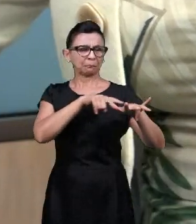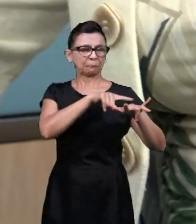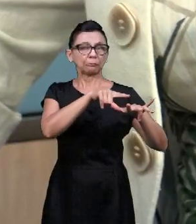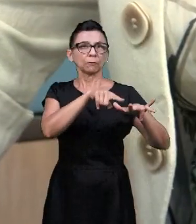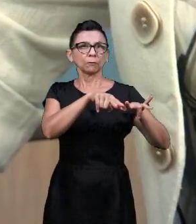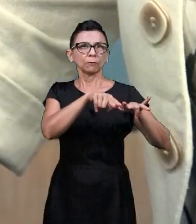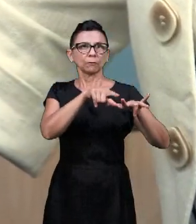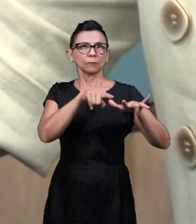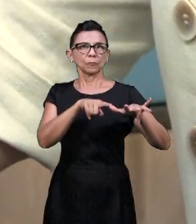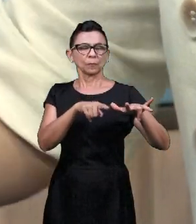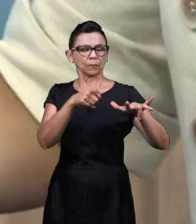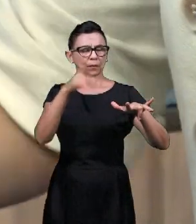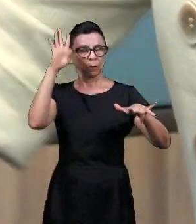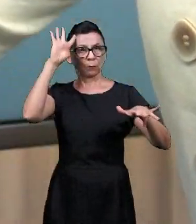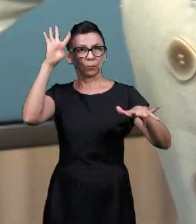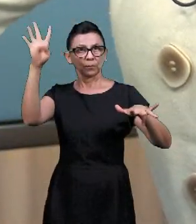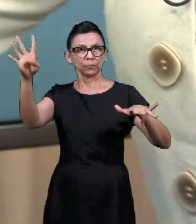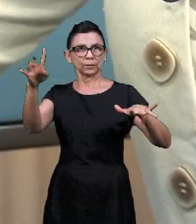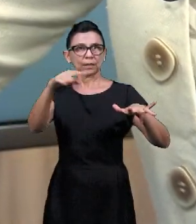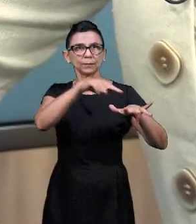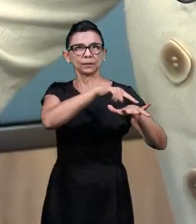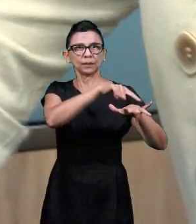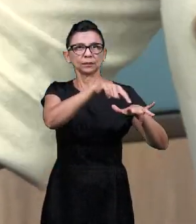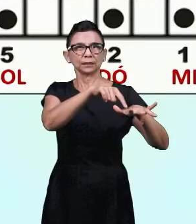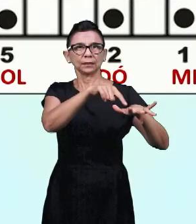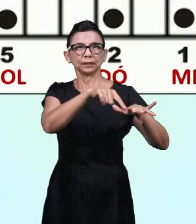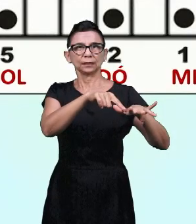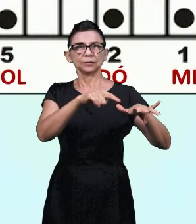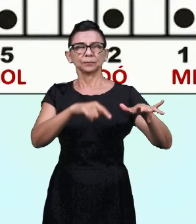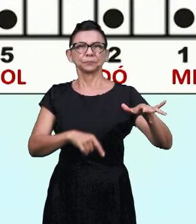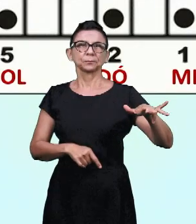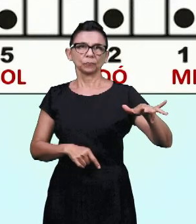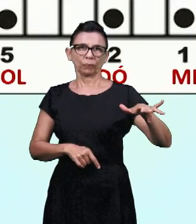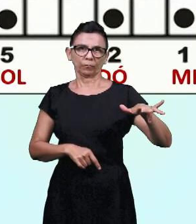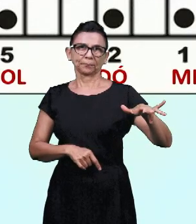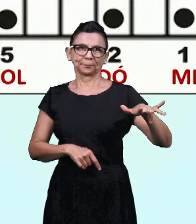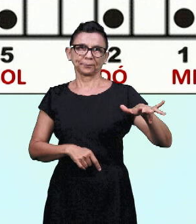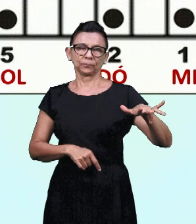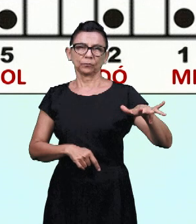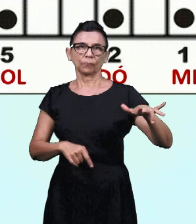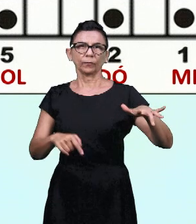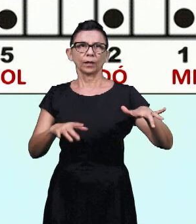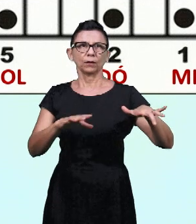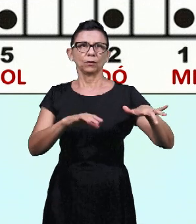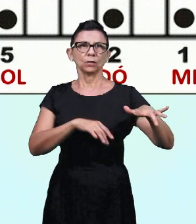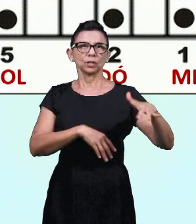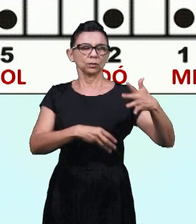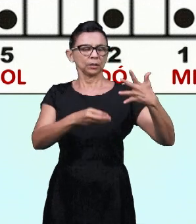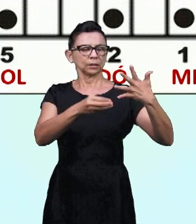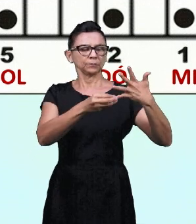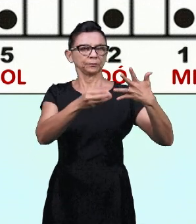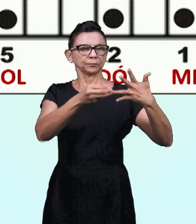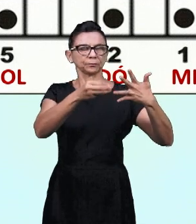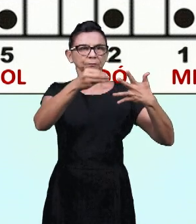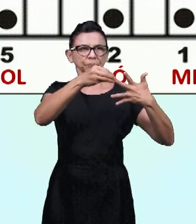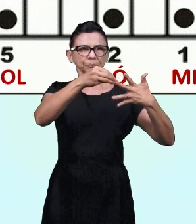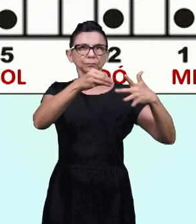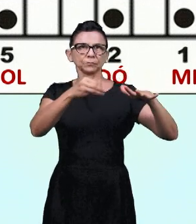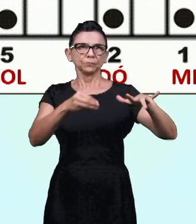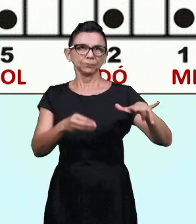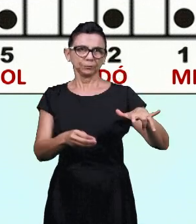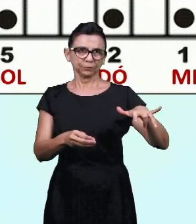fondamentale d'un accord est quand il commence par la note qui porte le nom à